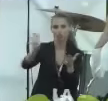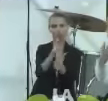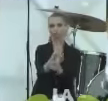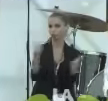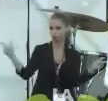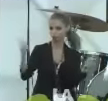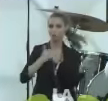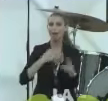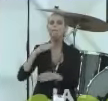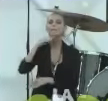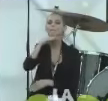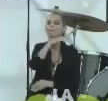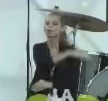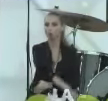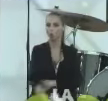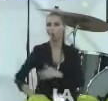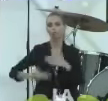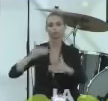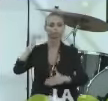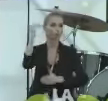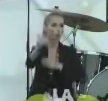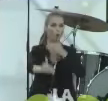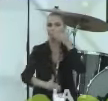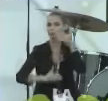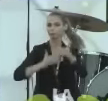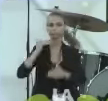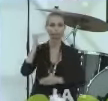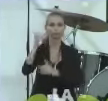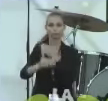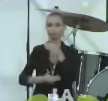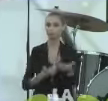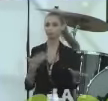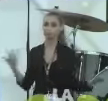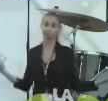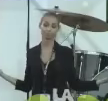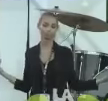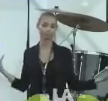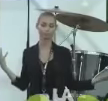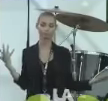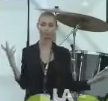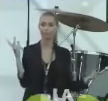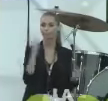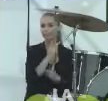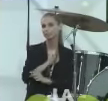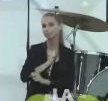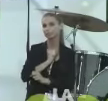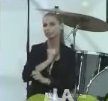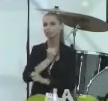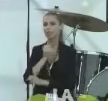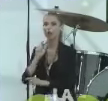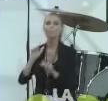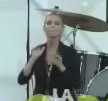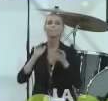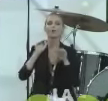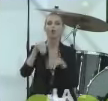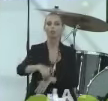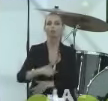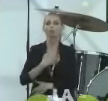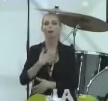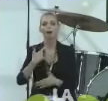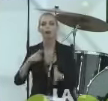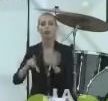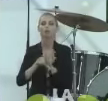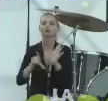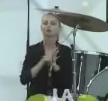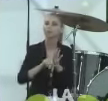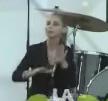menzogna sempre completa. Io purtroppo per la prossima legge di stabilità veramente non ho buone notizie,